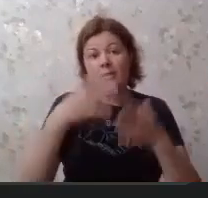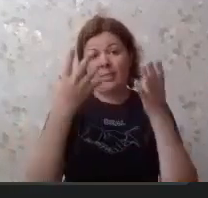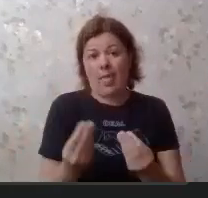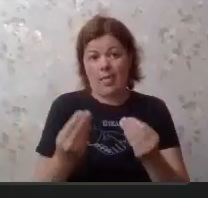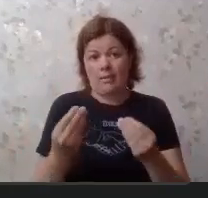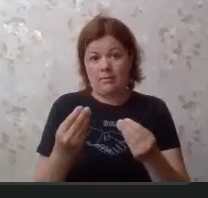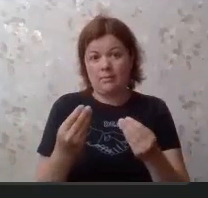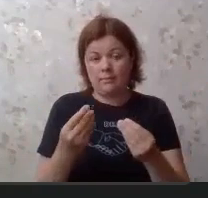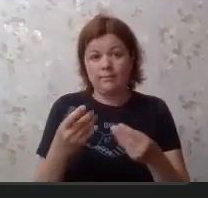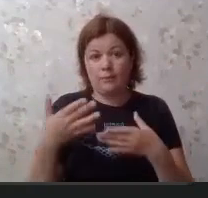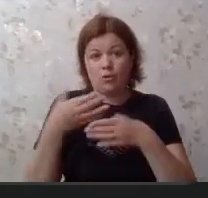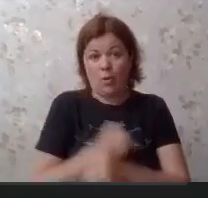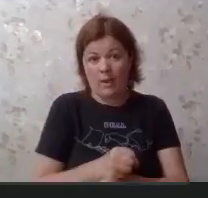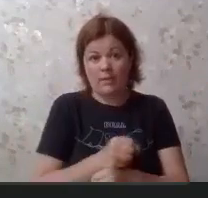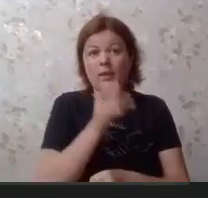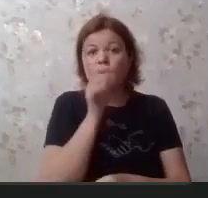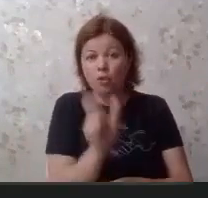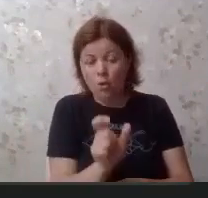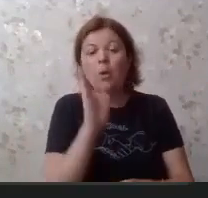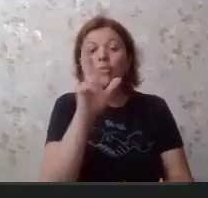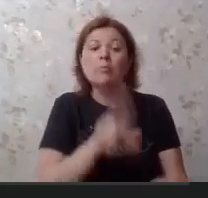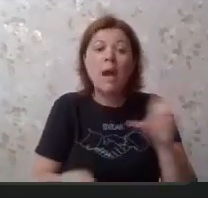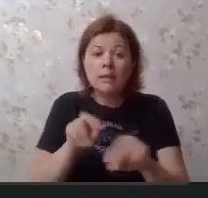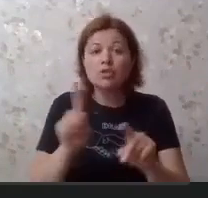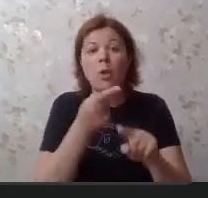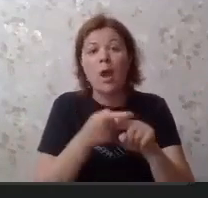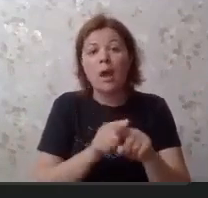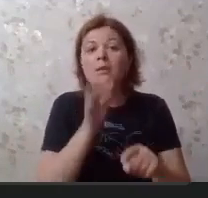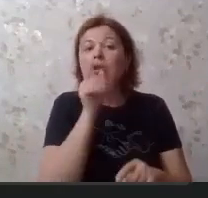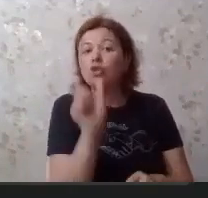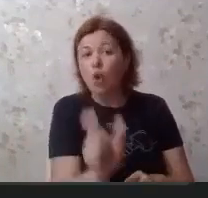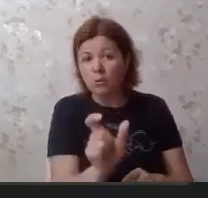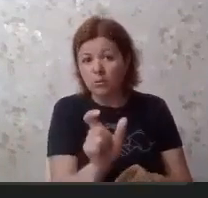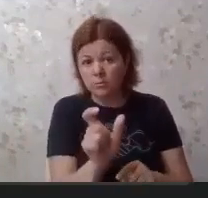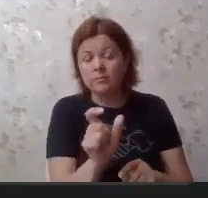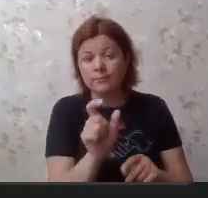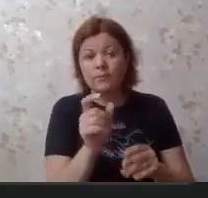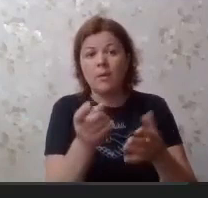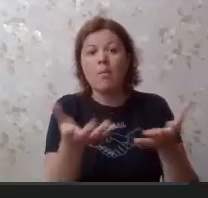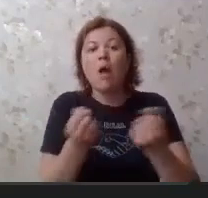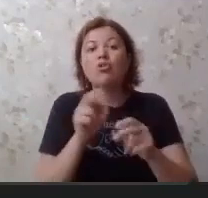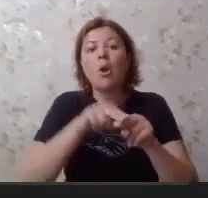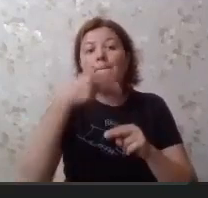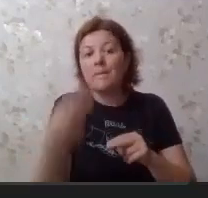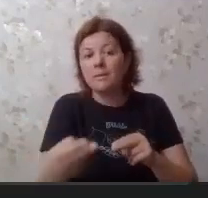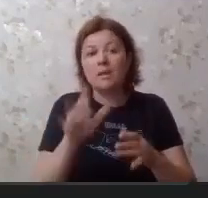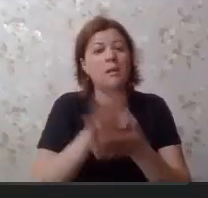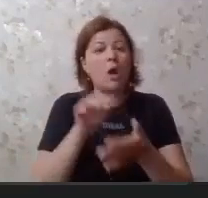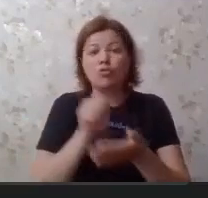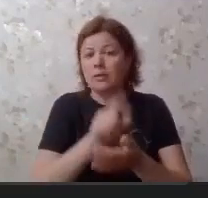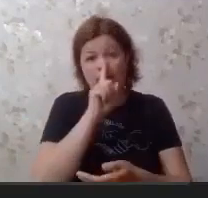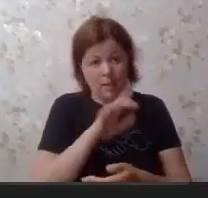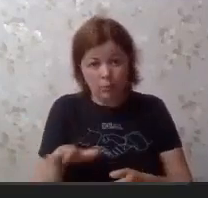что эти сроки не будут нарушаться, и люди, которые используют